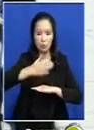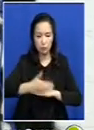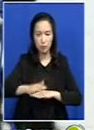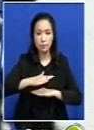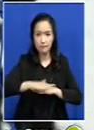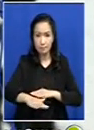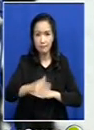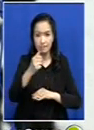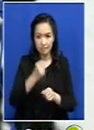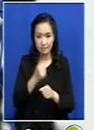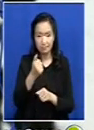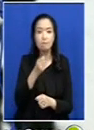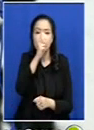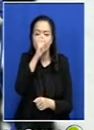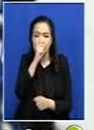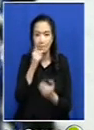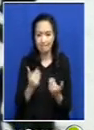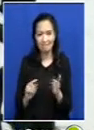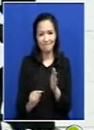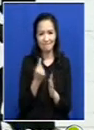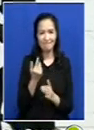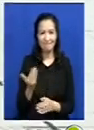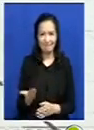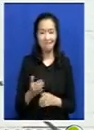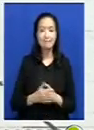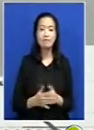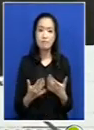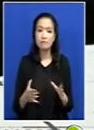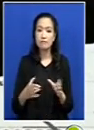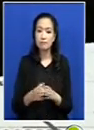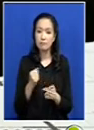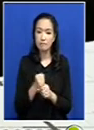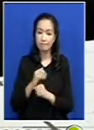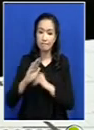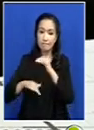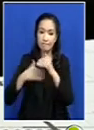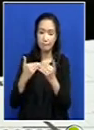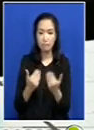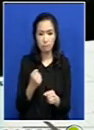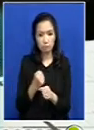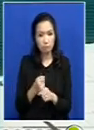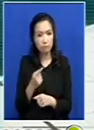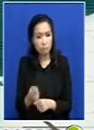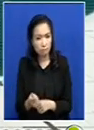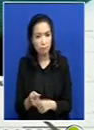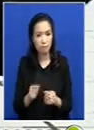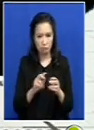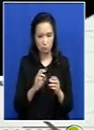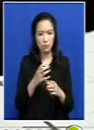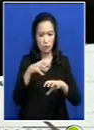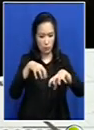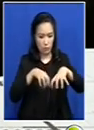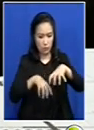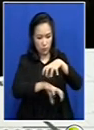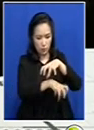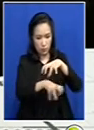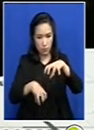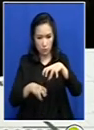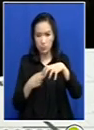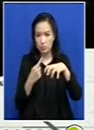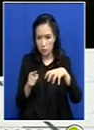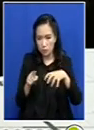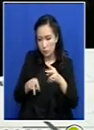ได้ด้วยในการทดลองภาคสนามครั้งแรกนอกจากนี้ทีมนักพัฒนากำลังทำให้ Swagbot ตรวจจับการเปลี่ยนแปลงอุณหภูมิภ